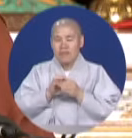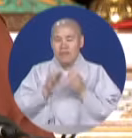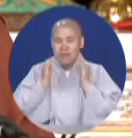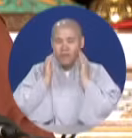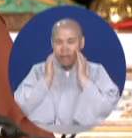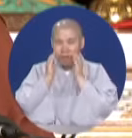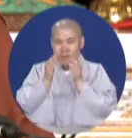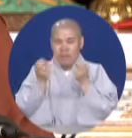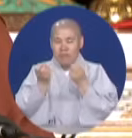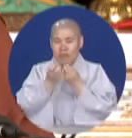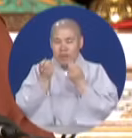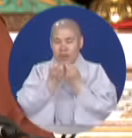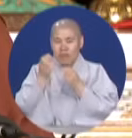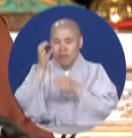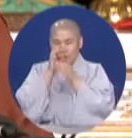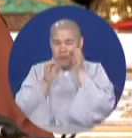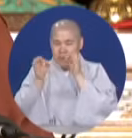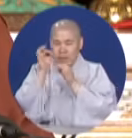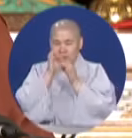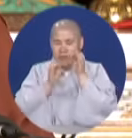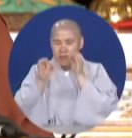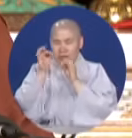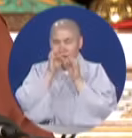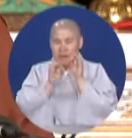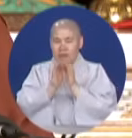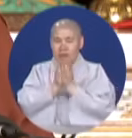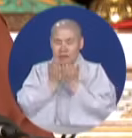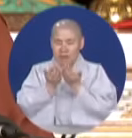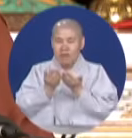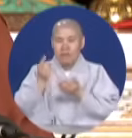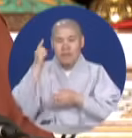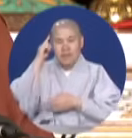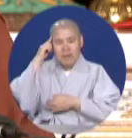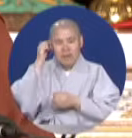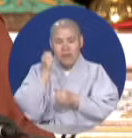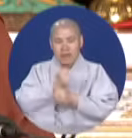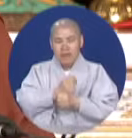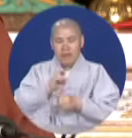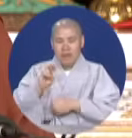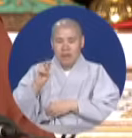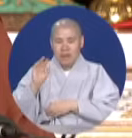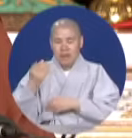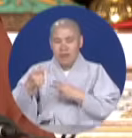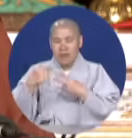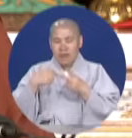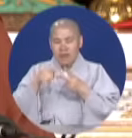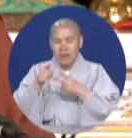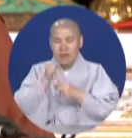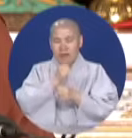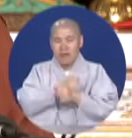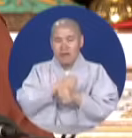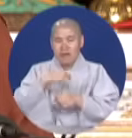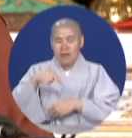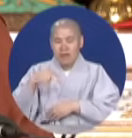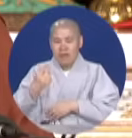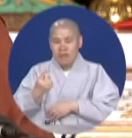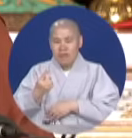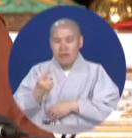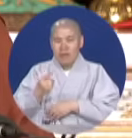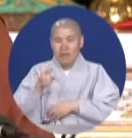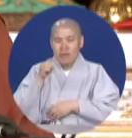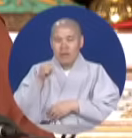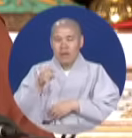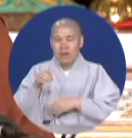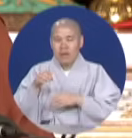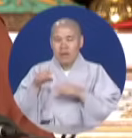방향을 찾아가는 한 참고서로서 그걸 이해는 하되 거기에